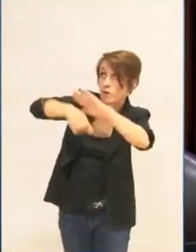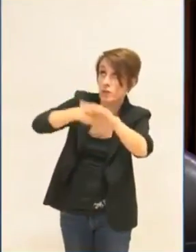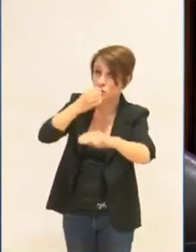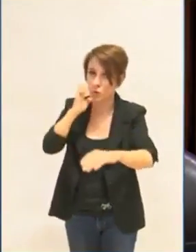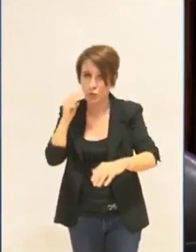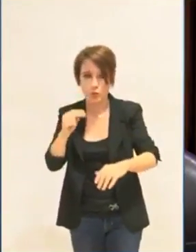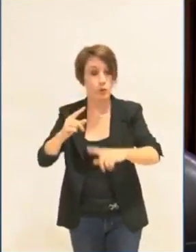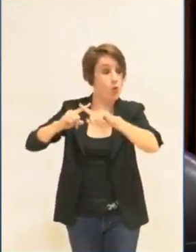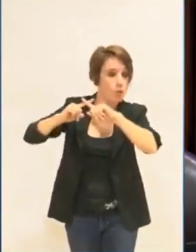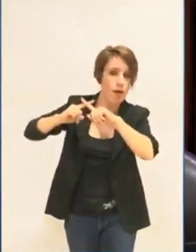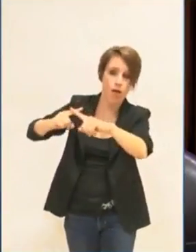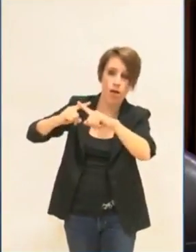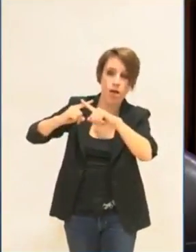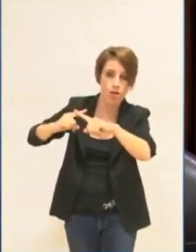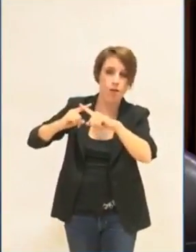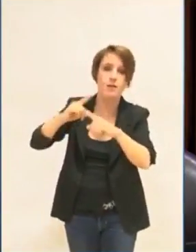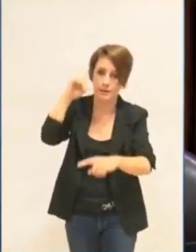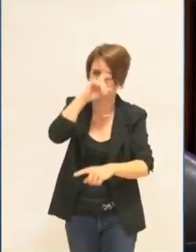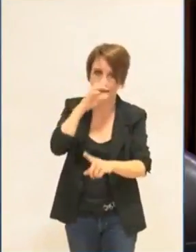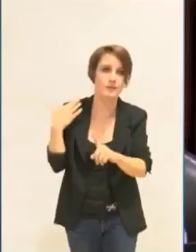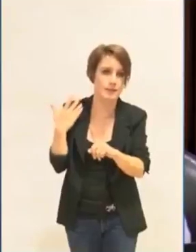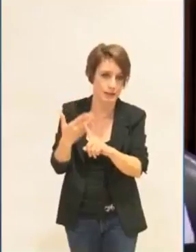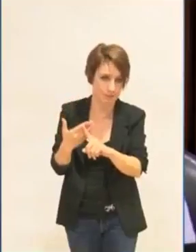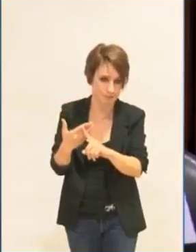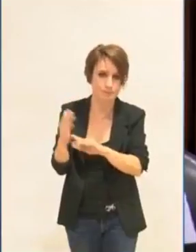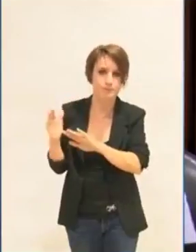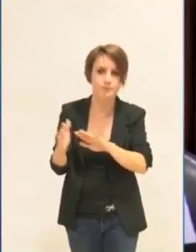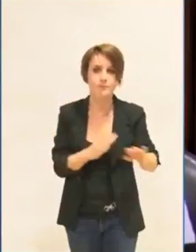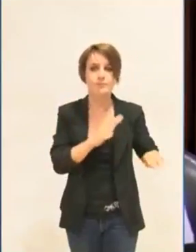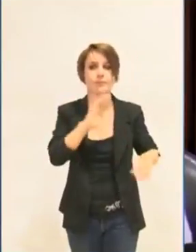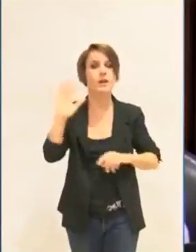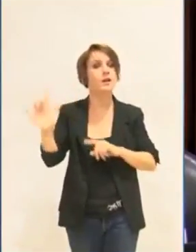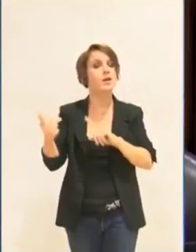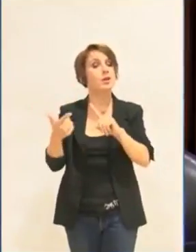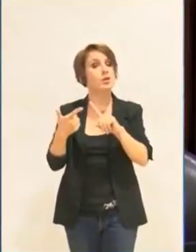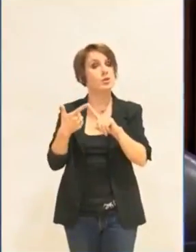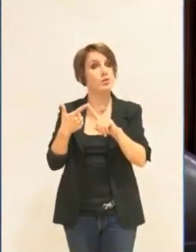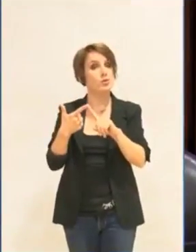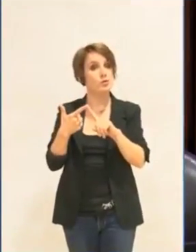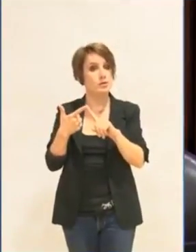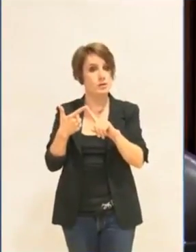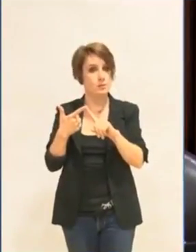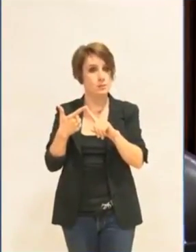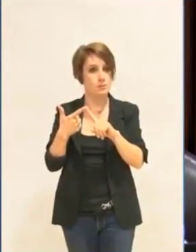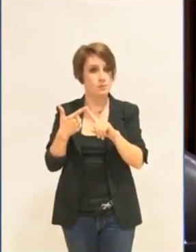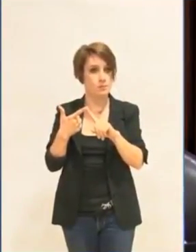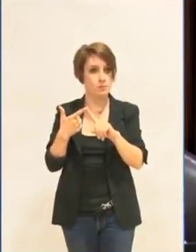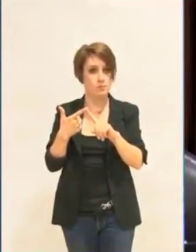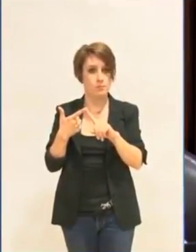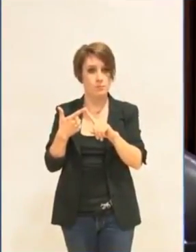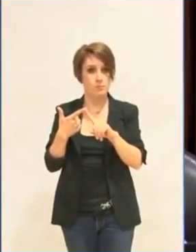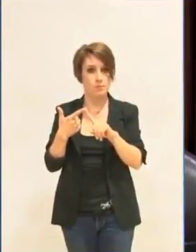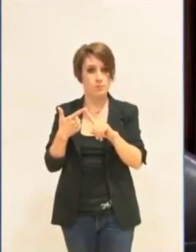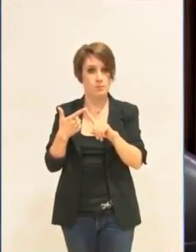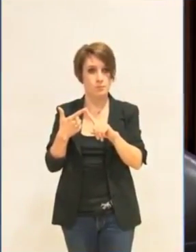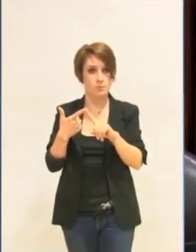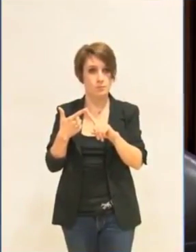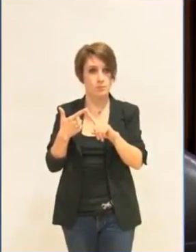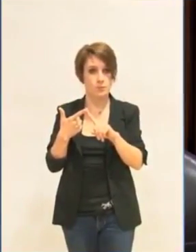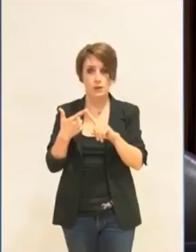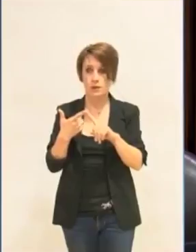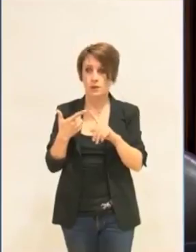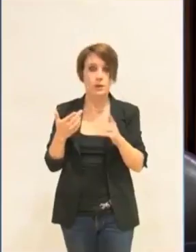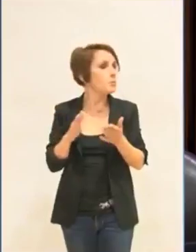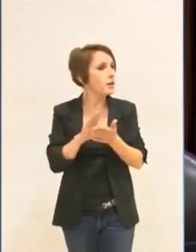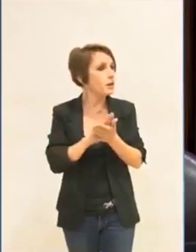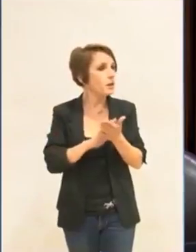la négociation. La deuxième qui était en effet de voir comment nous pouvions remettre, excusez-moi